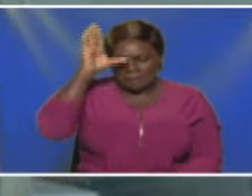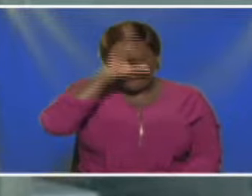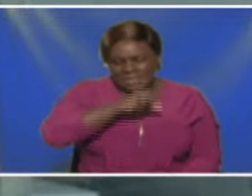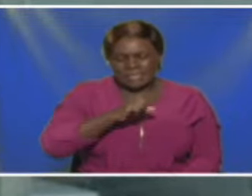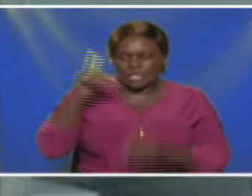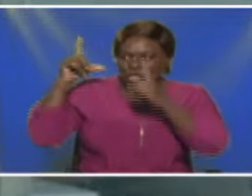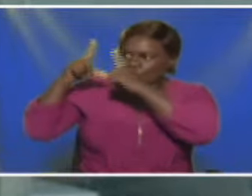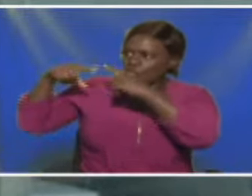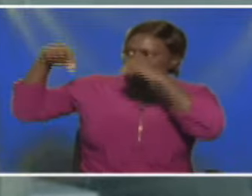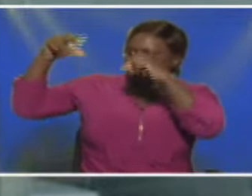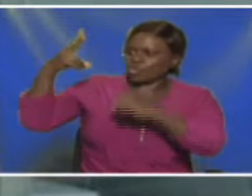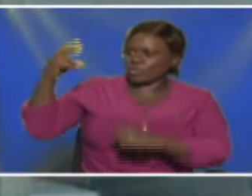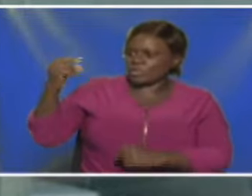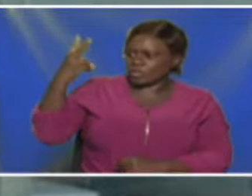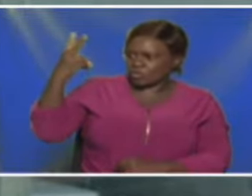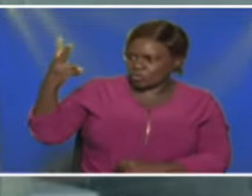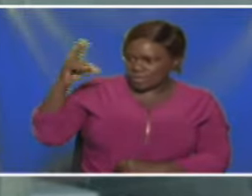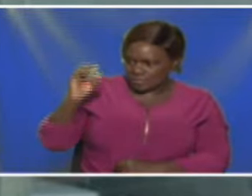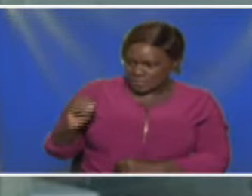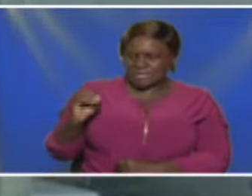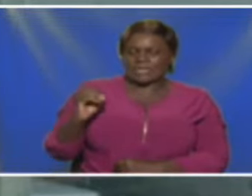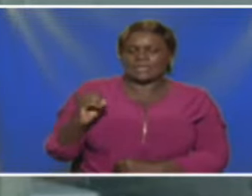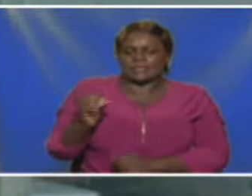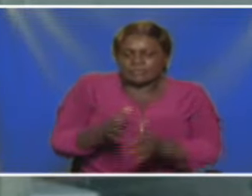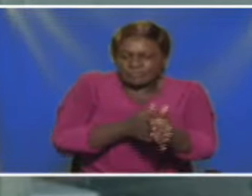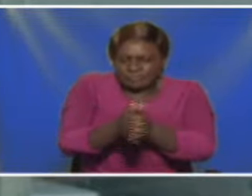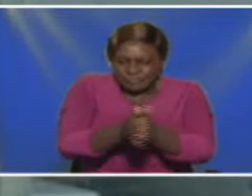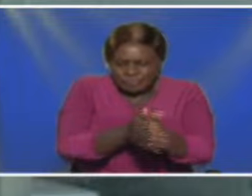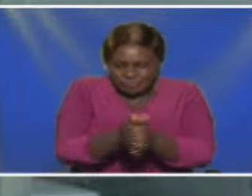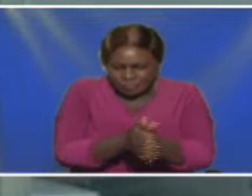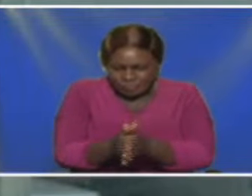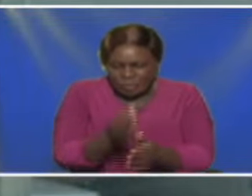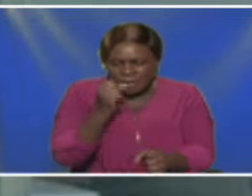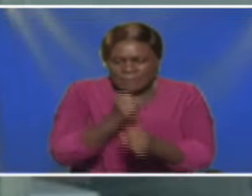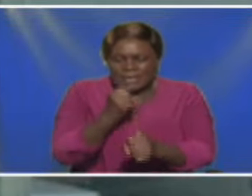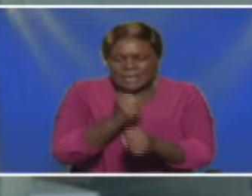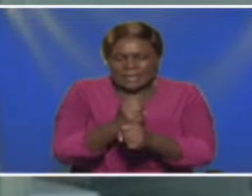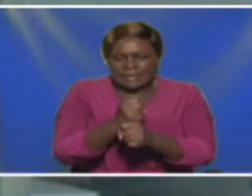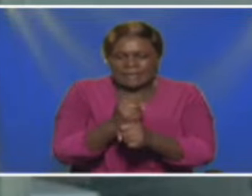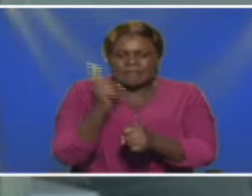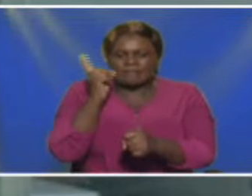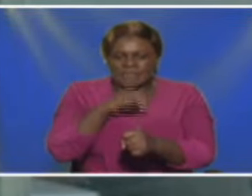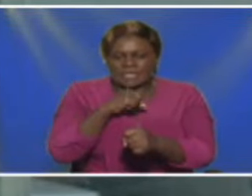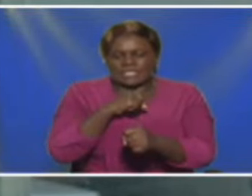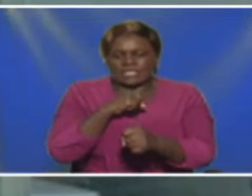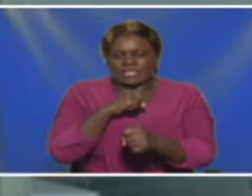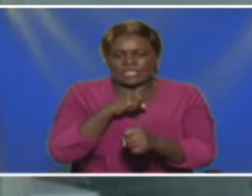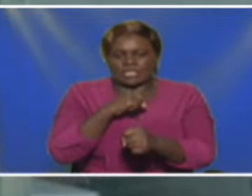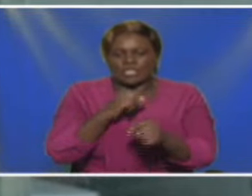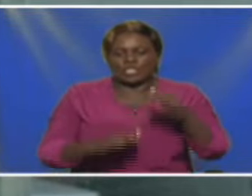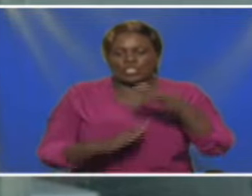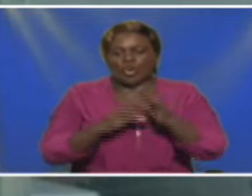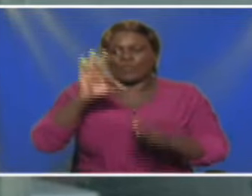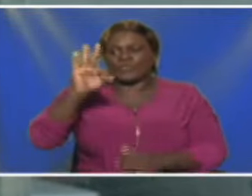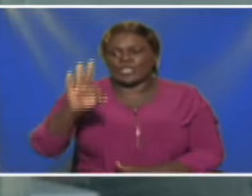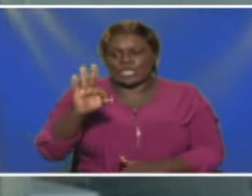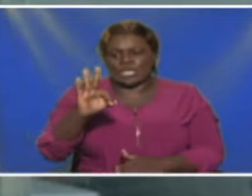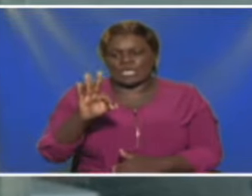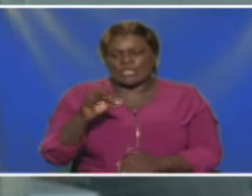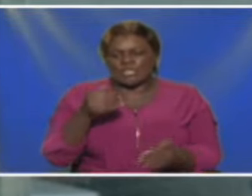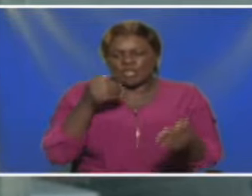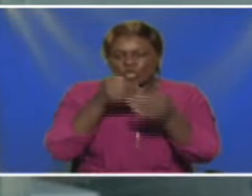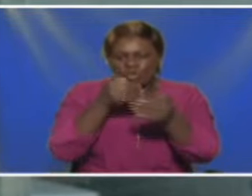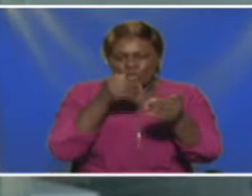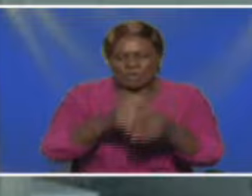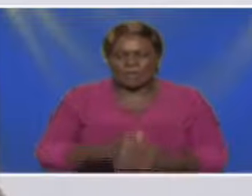Tokyo Olympics in 2020 was a motivation that making the podium finish is indeed just a stone's throw